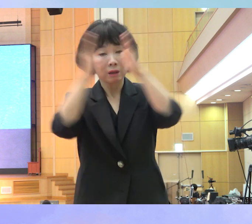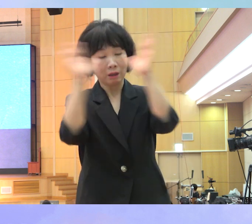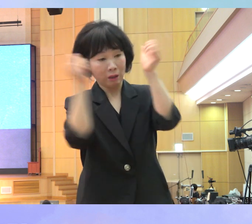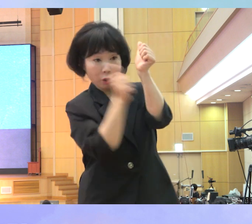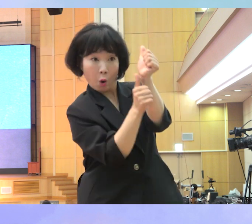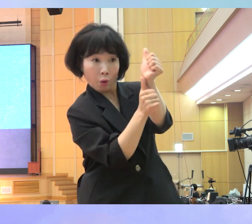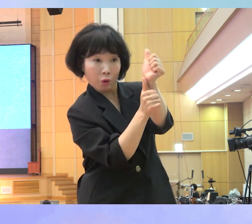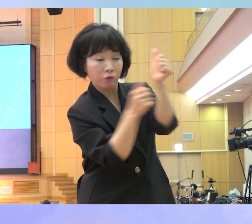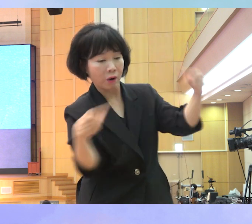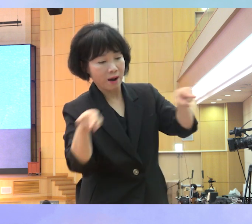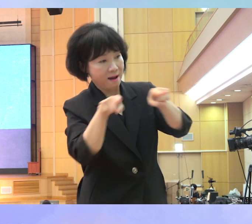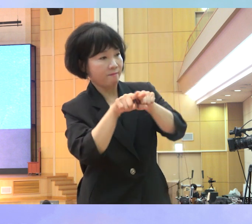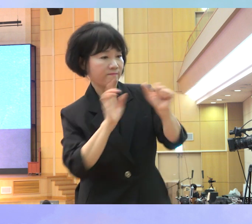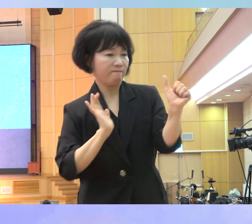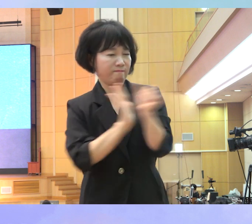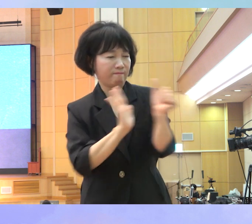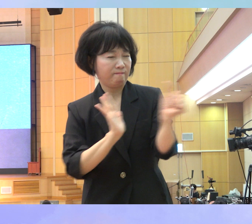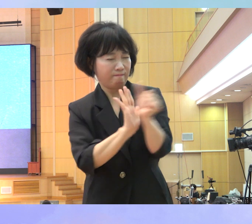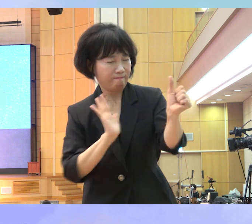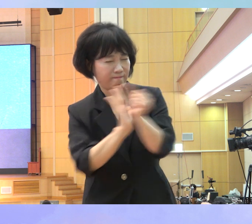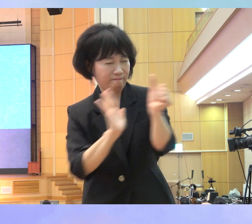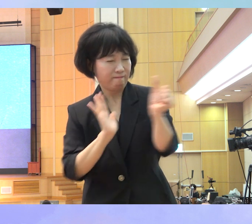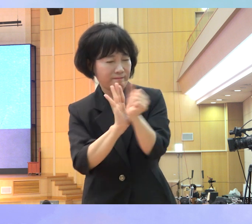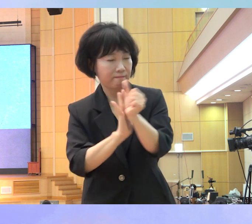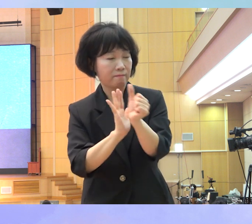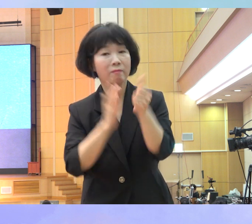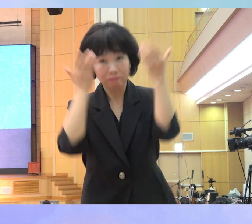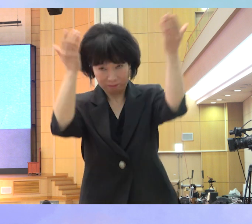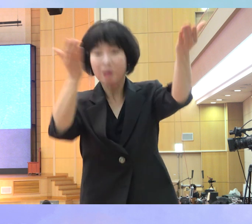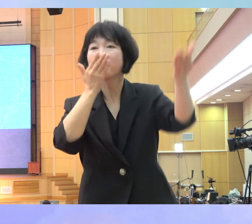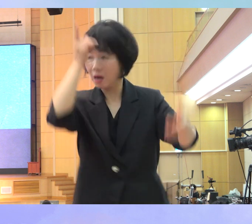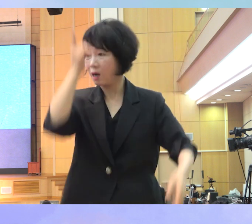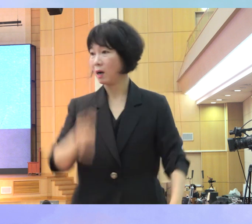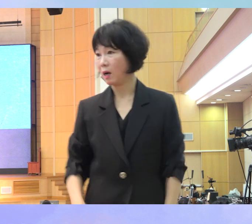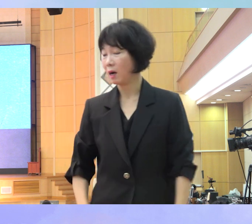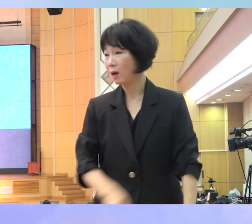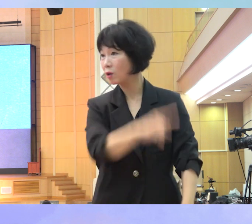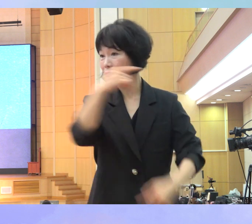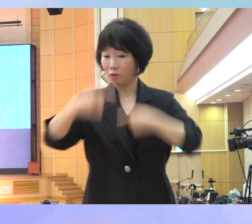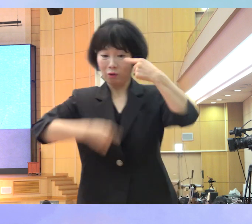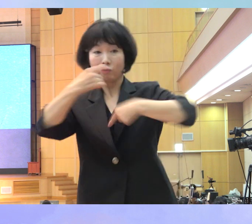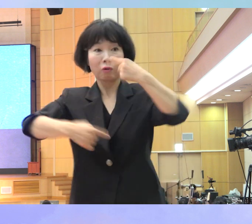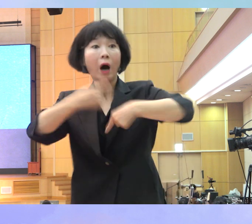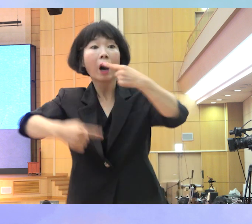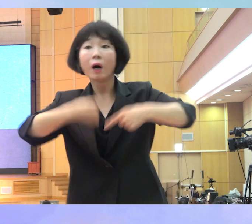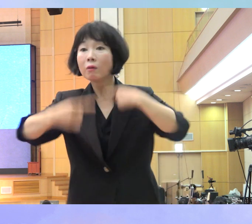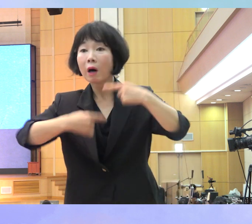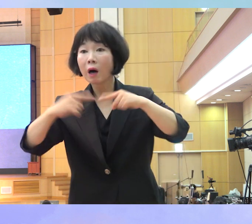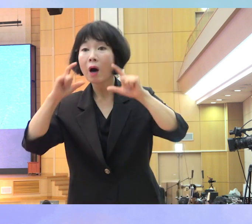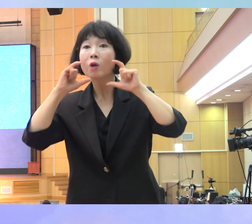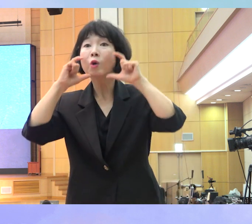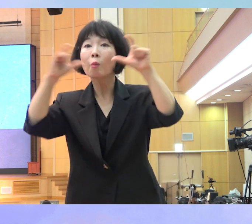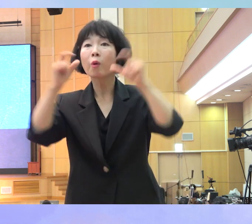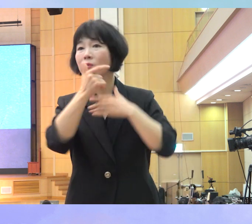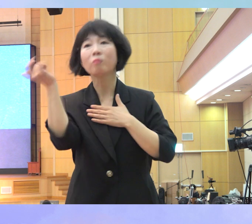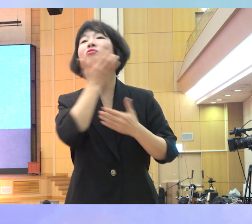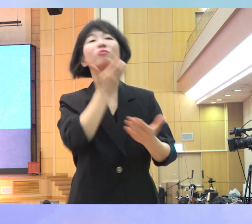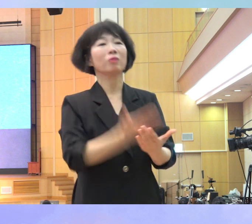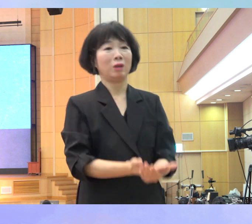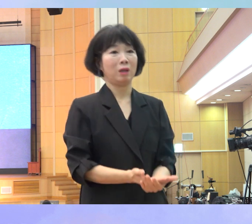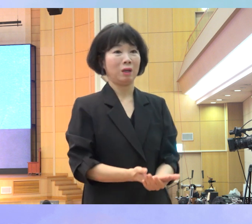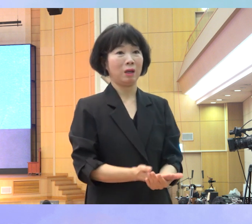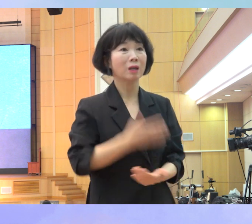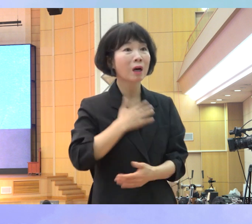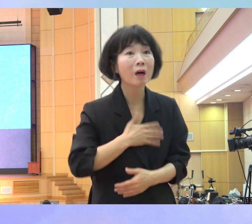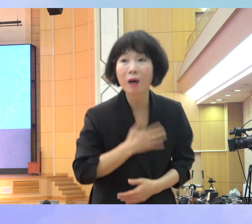아니라 이스라엘 백성들이 함께해서 뭐 하겠다는 거예요? 도와주겠다는 거예요. 말의 선포가 이렇게 중요한 겁니다, 여러분. 그러니까